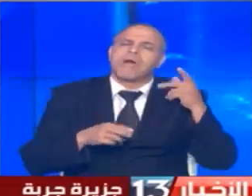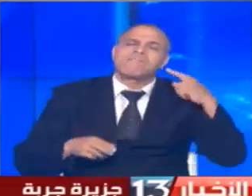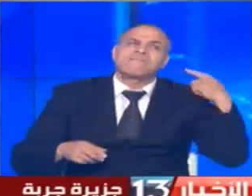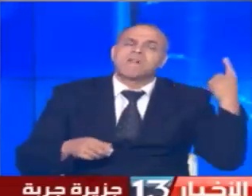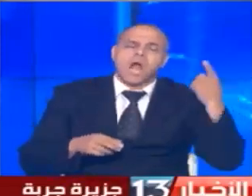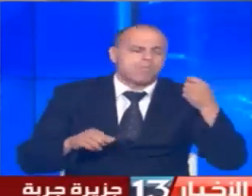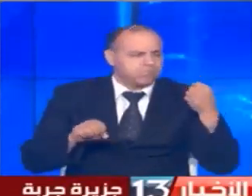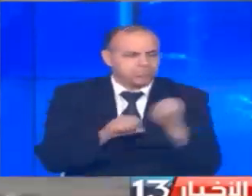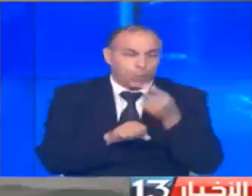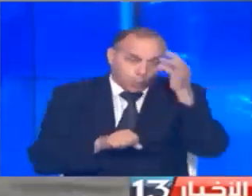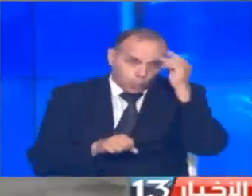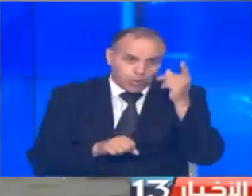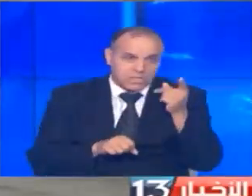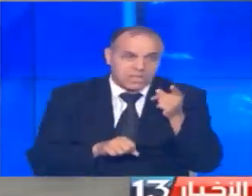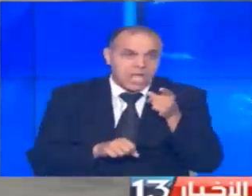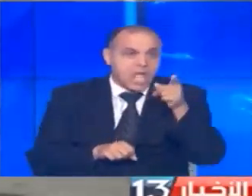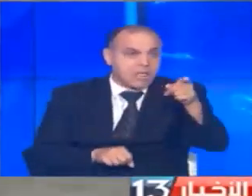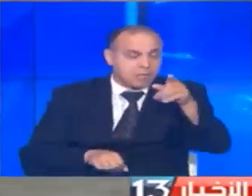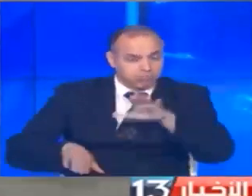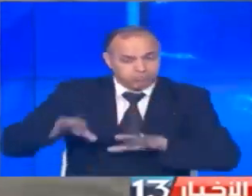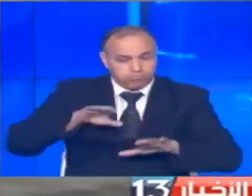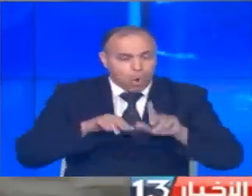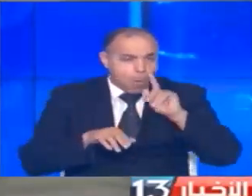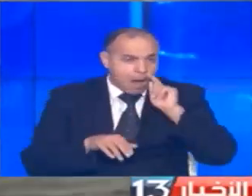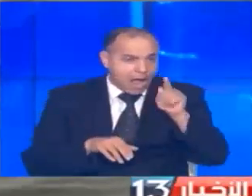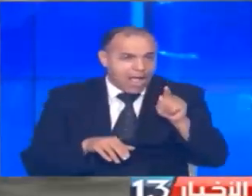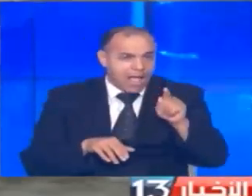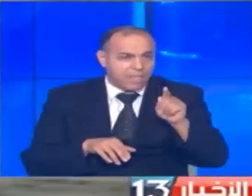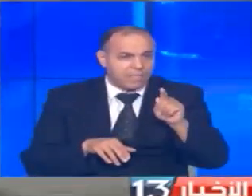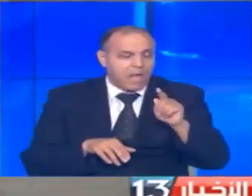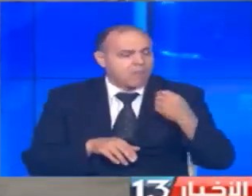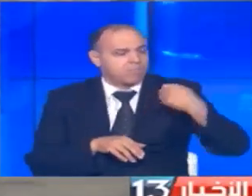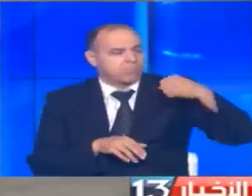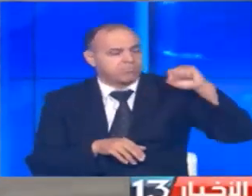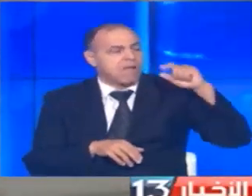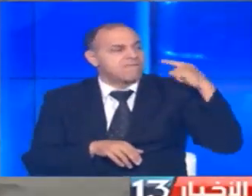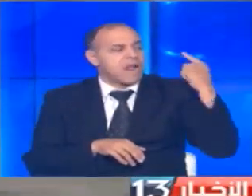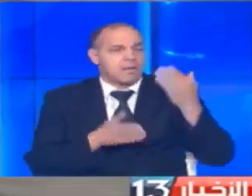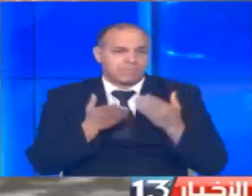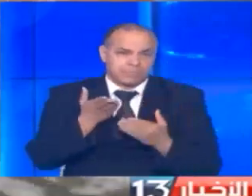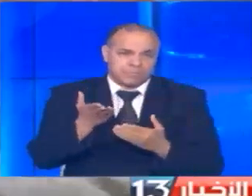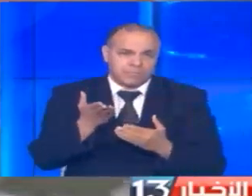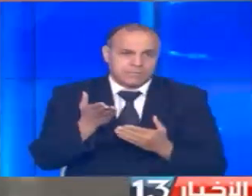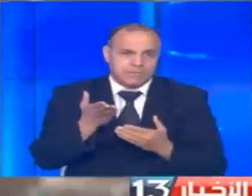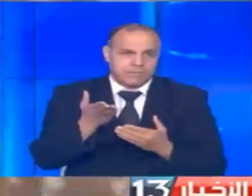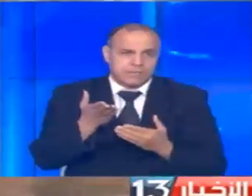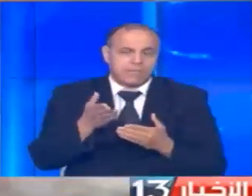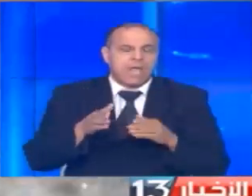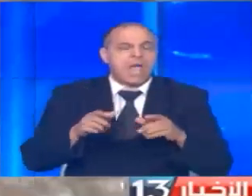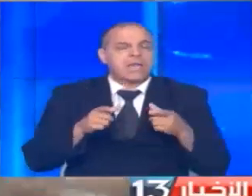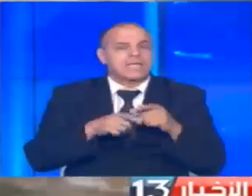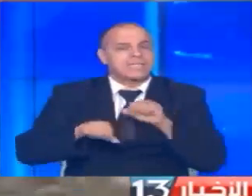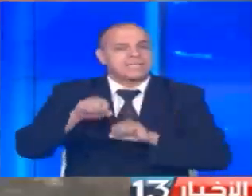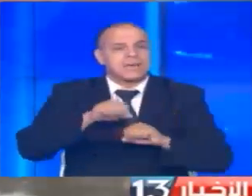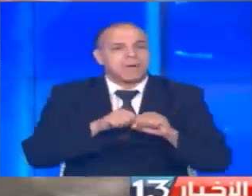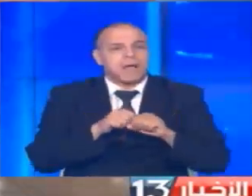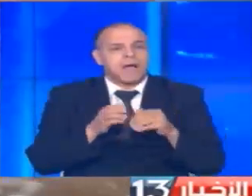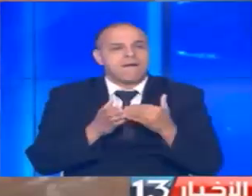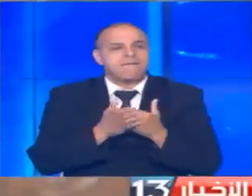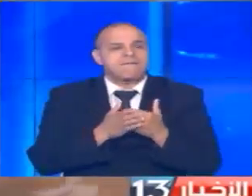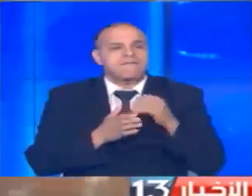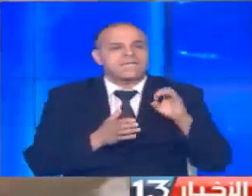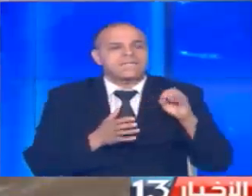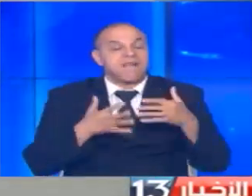العالمي سيؤهل هذا السباح للتتويج عالميا، في نادي السباحة بمدينة